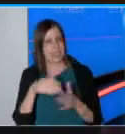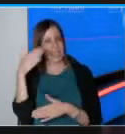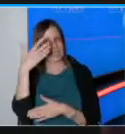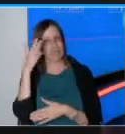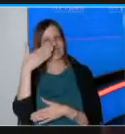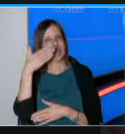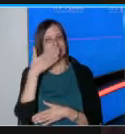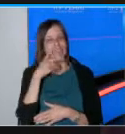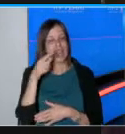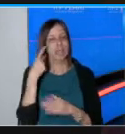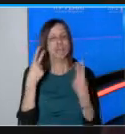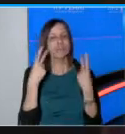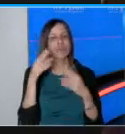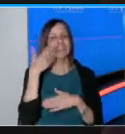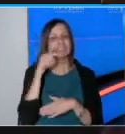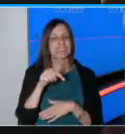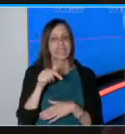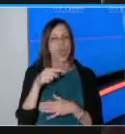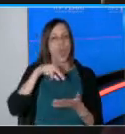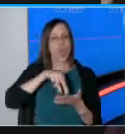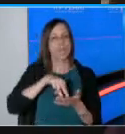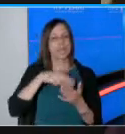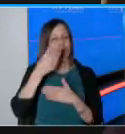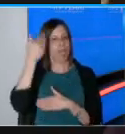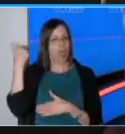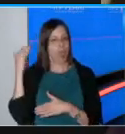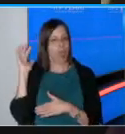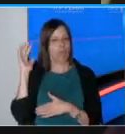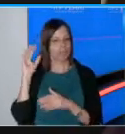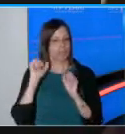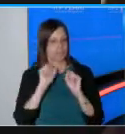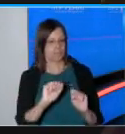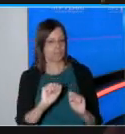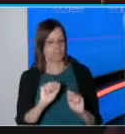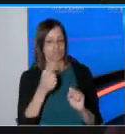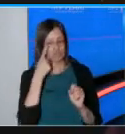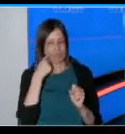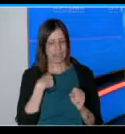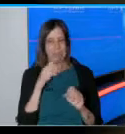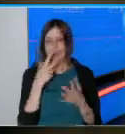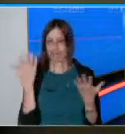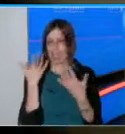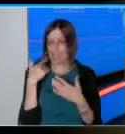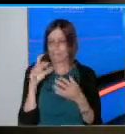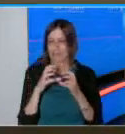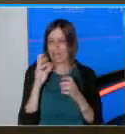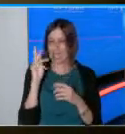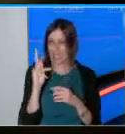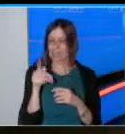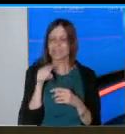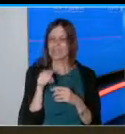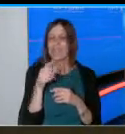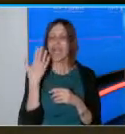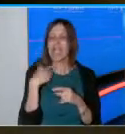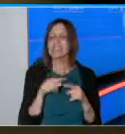ישראל, המשמעות היא שמדינת ישראל עומדת מאחוריהם. בעיניי, מה שקרה בכפר קאסם, זה